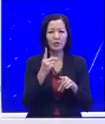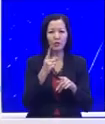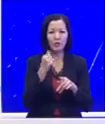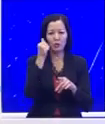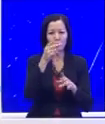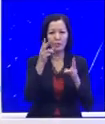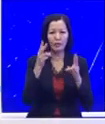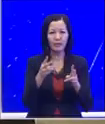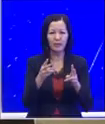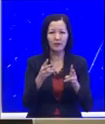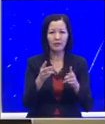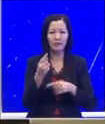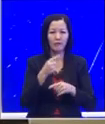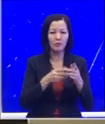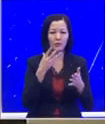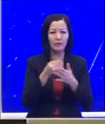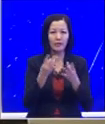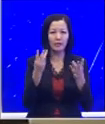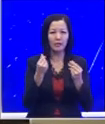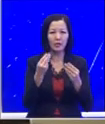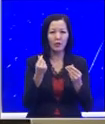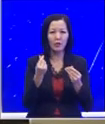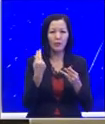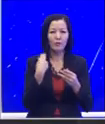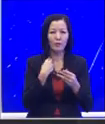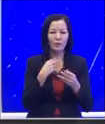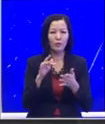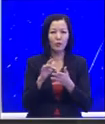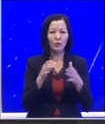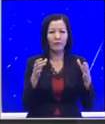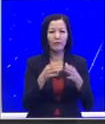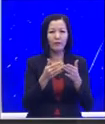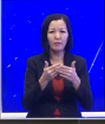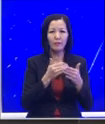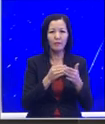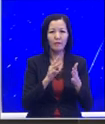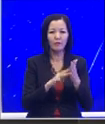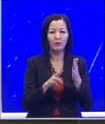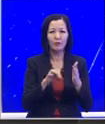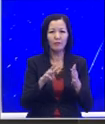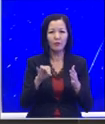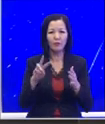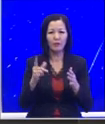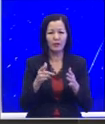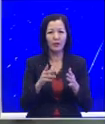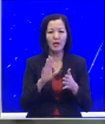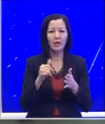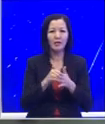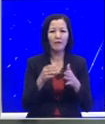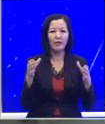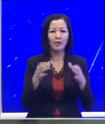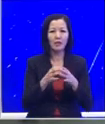год пострадавшие пытаются вернуть свои деньги. Суммы задолженности турфирмы перед вкладчиками уже превышают 80 миллионов тенге.